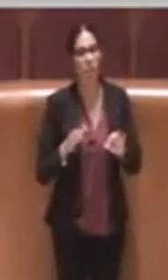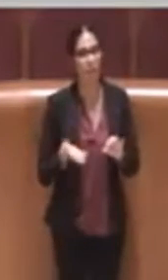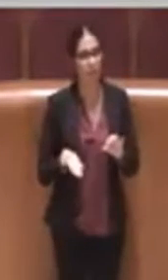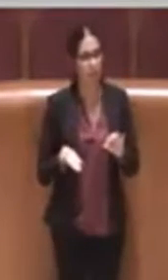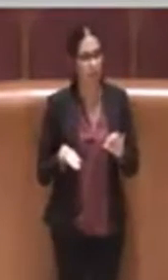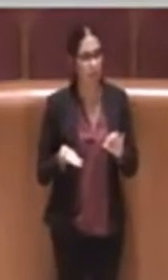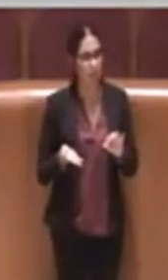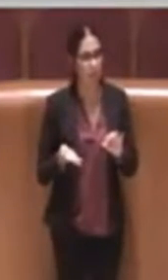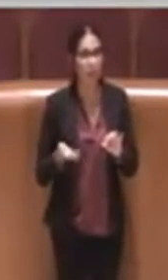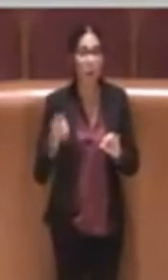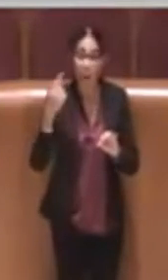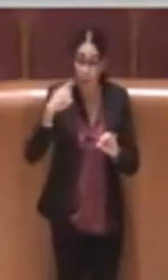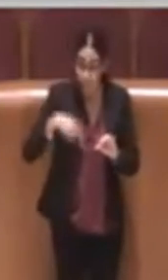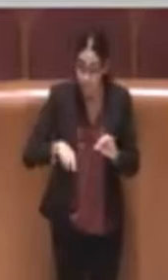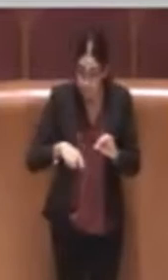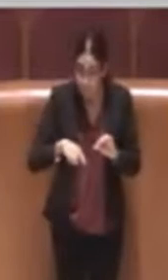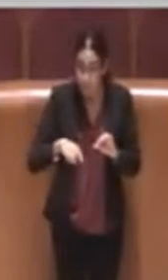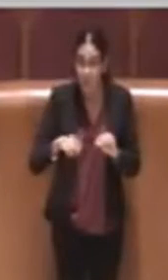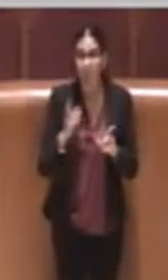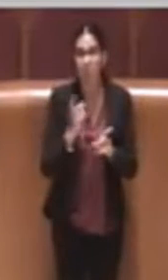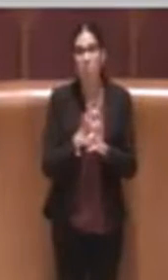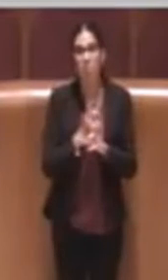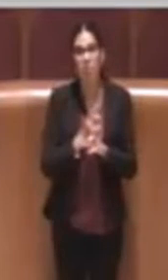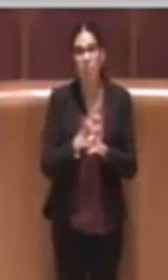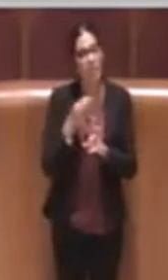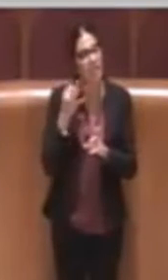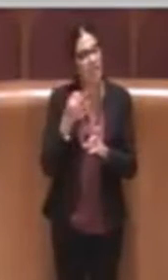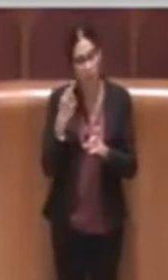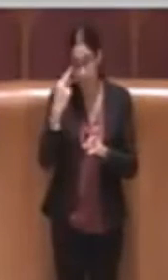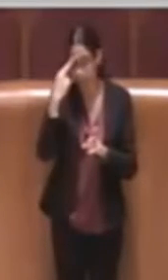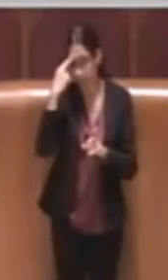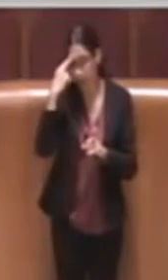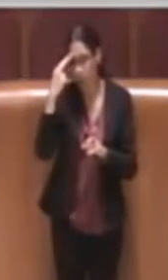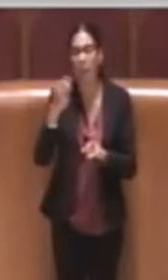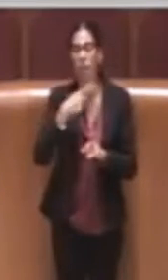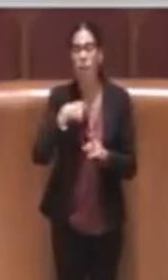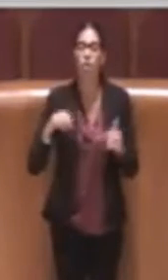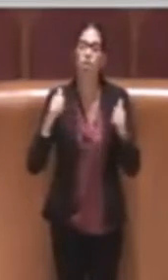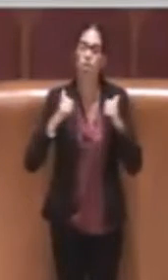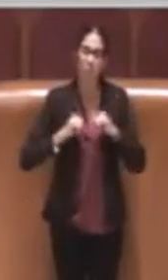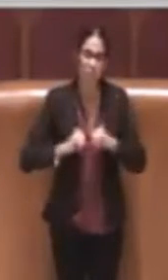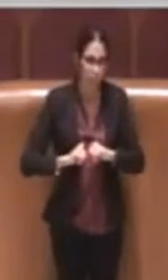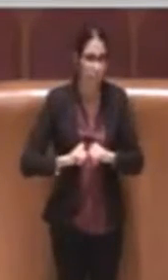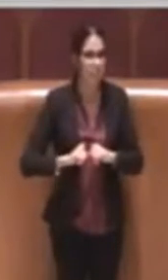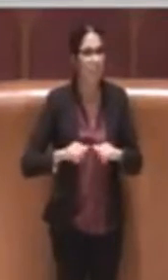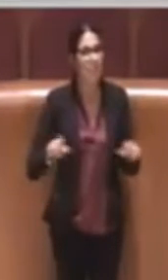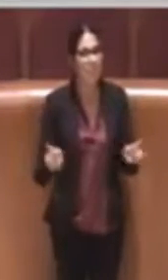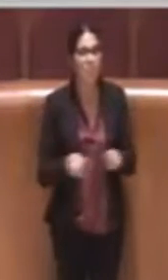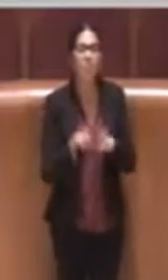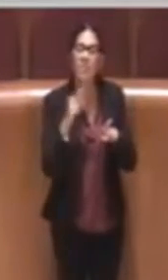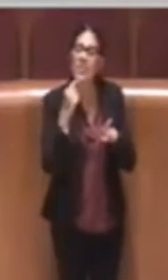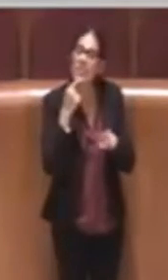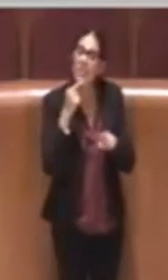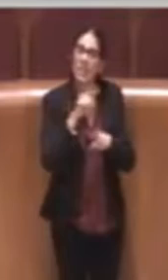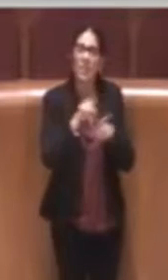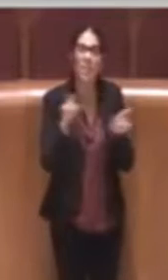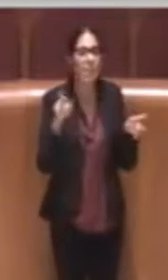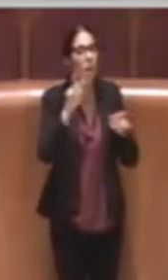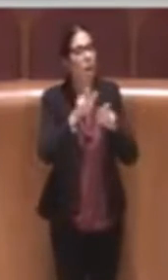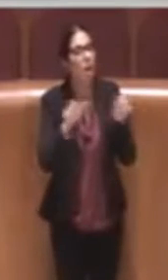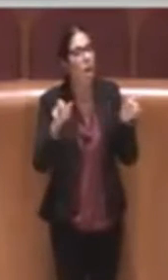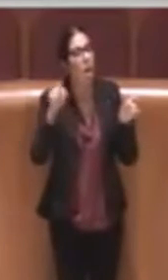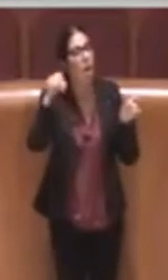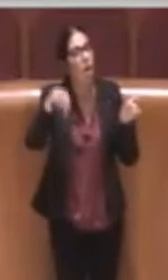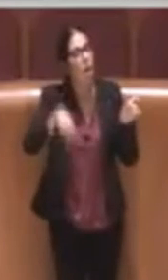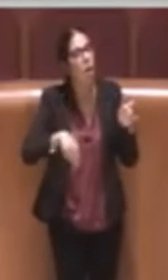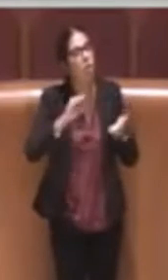non dimentichiamo che siamo dei cittadini come chi oggi qui ci viene a chiedere la salvaguardia del Parco del